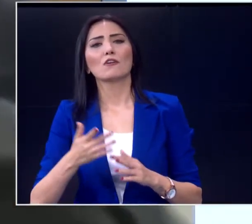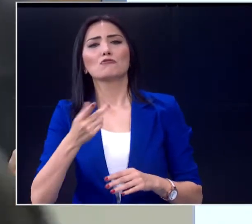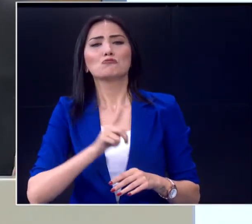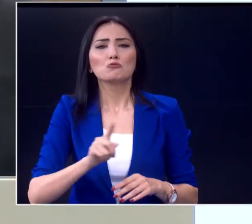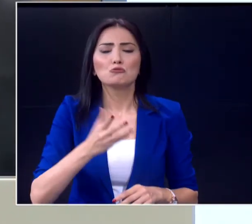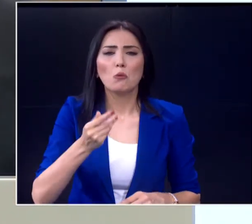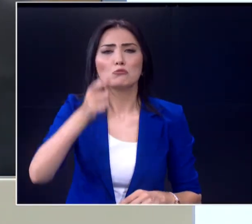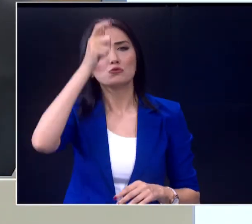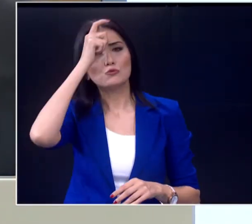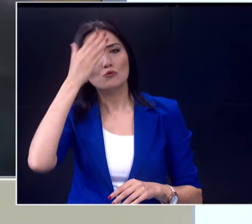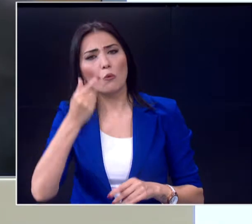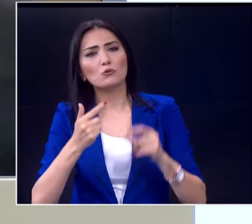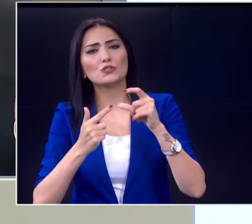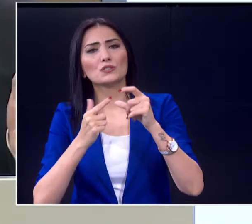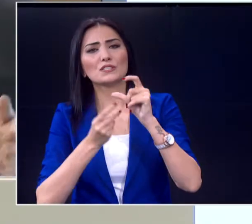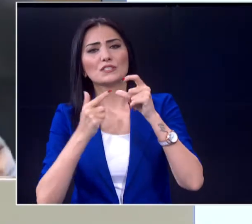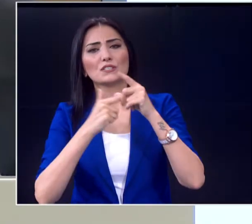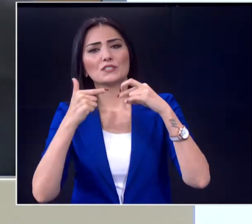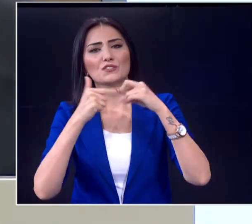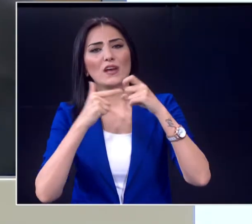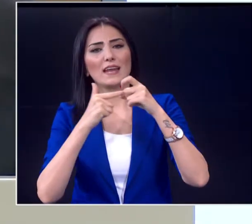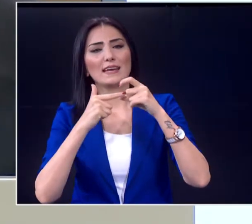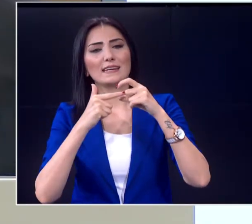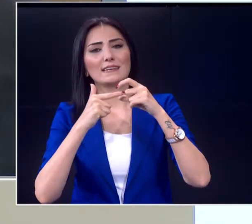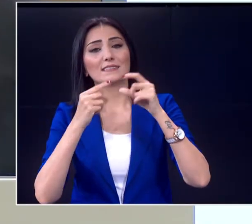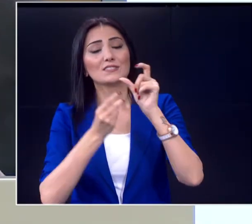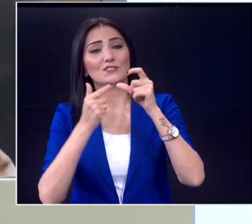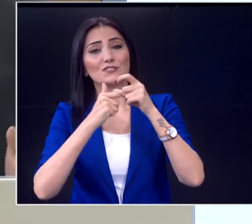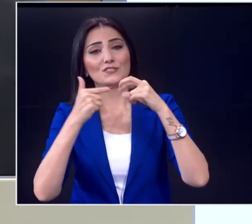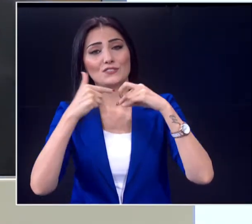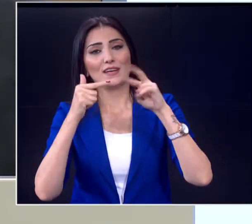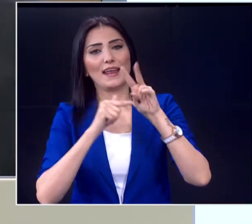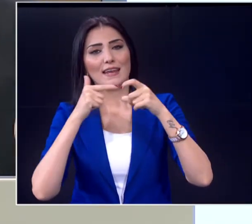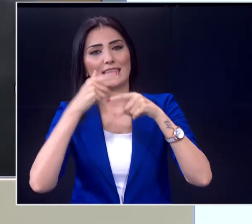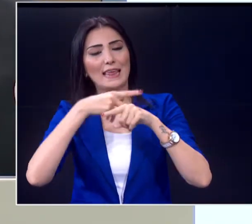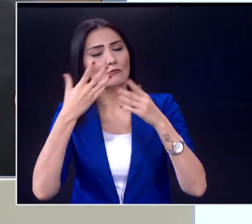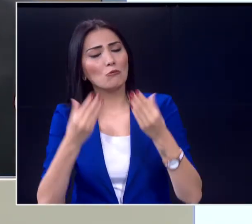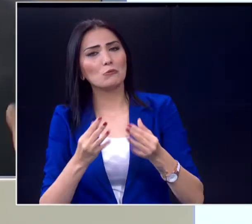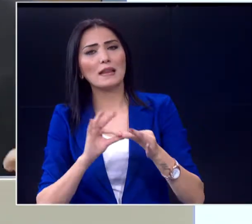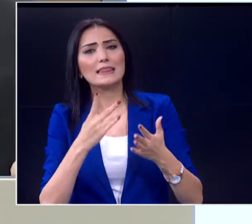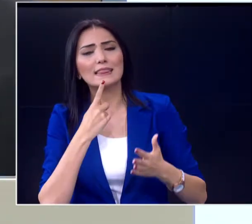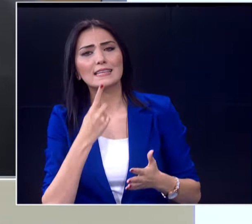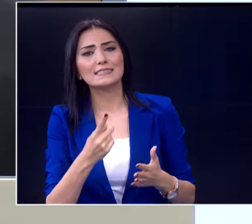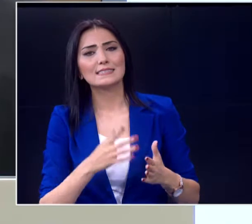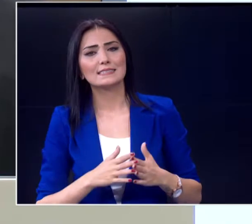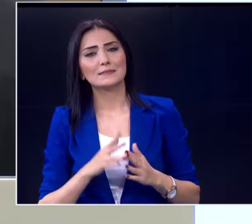olur, Türkü de olur, Çerkezi de olur. Efendim, ne dedik?